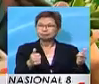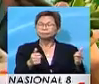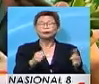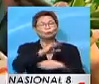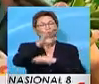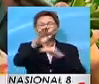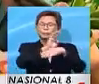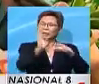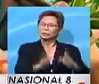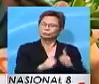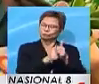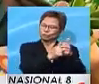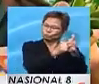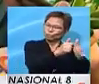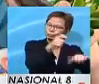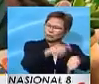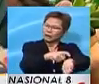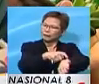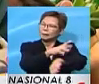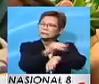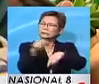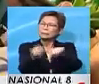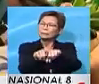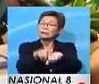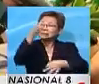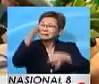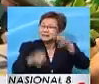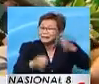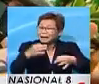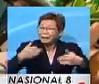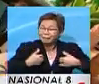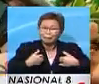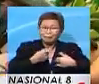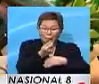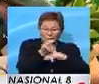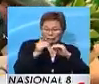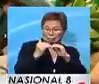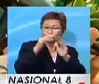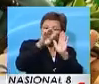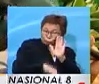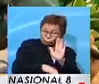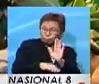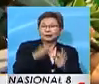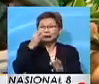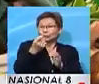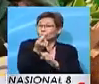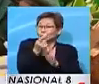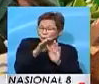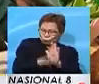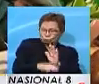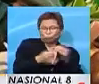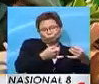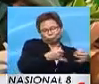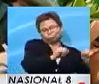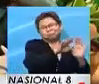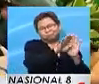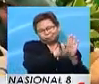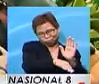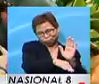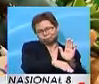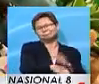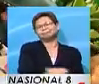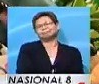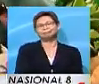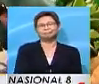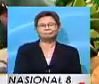mematuhi dan dalam masa yang sama sekiranya mereka mendapat dengan harga yang lebih murah mereka akan menjual dengan harga yang